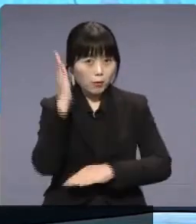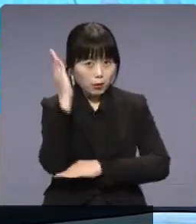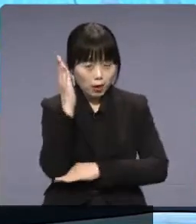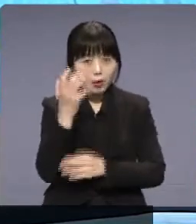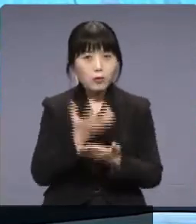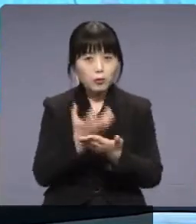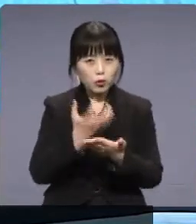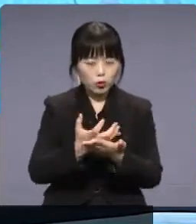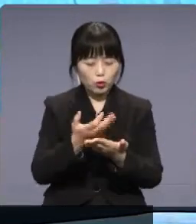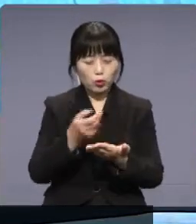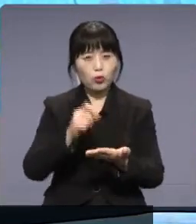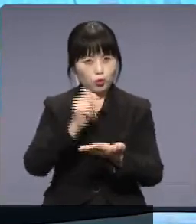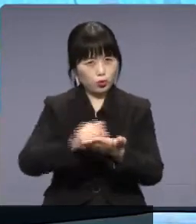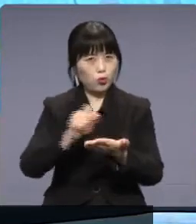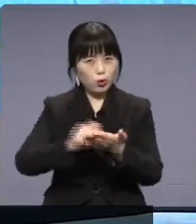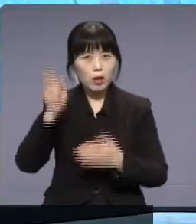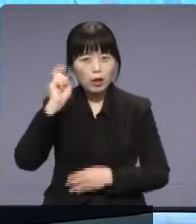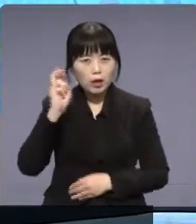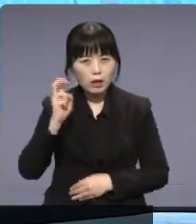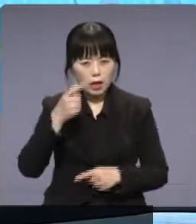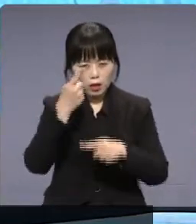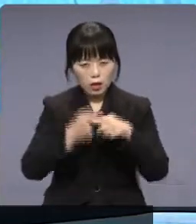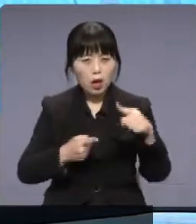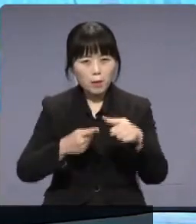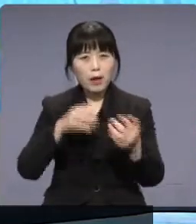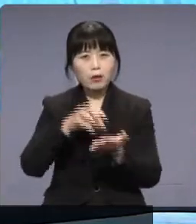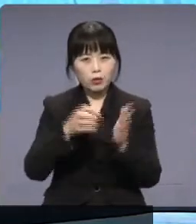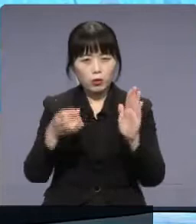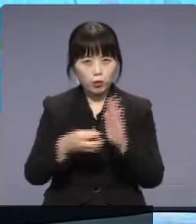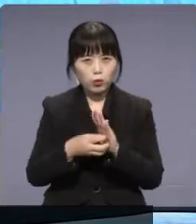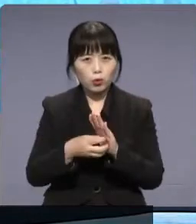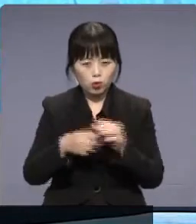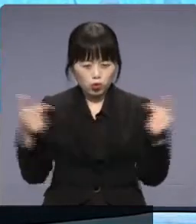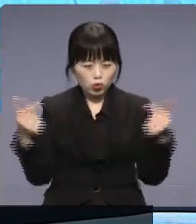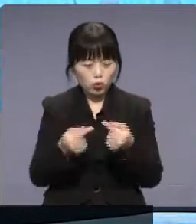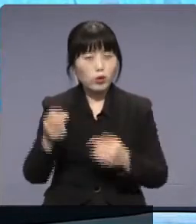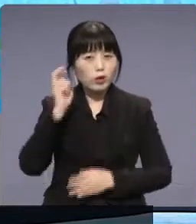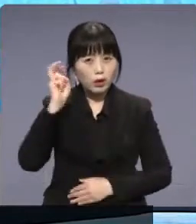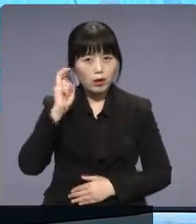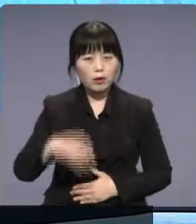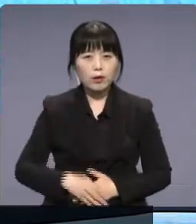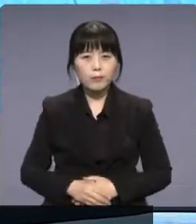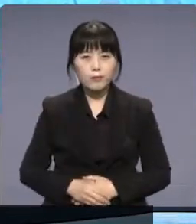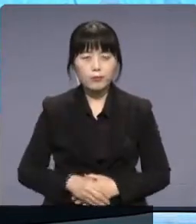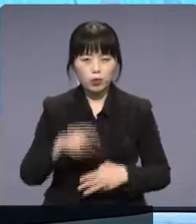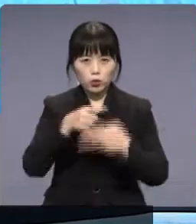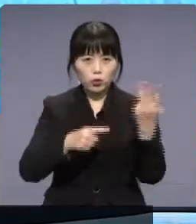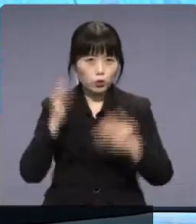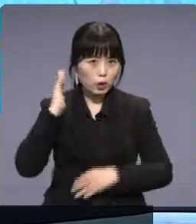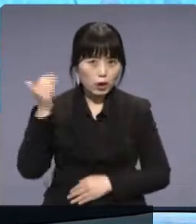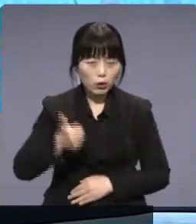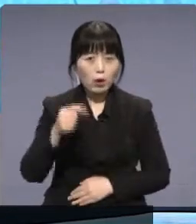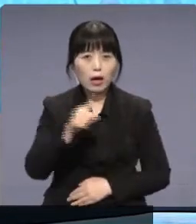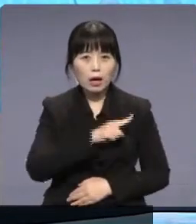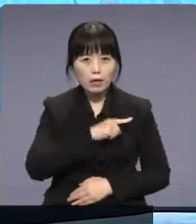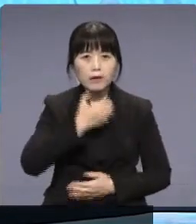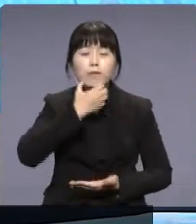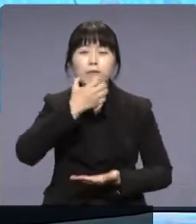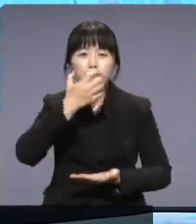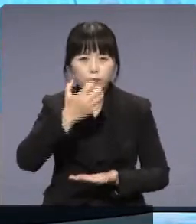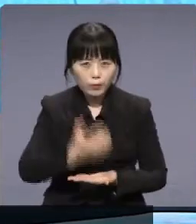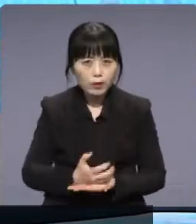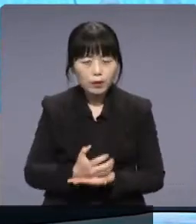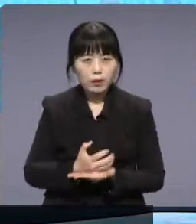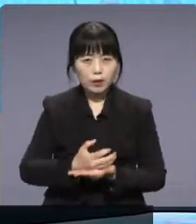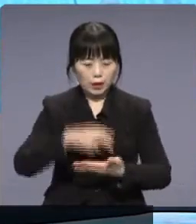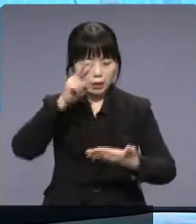아마 수정을 많이 한 것 같아요. 상당히 절반 정도를 아마 줄인 것입니다. 근데 윤석열 대통령이 가장 감명 깊게